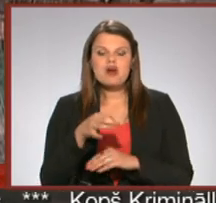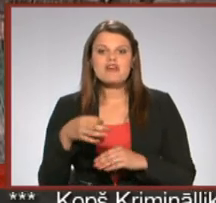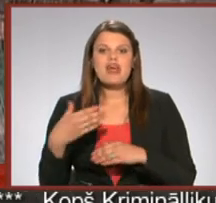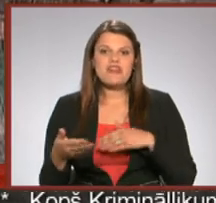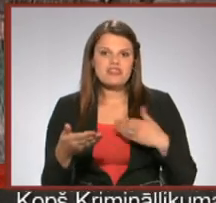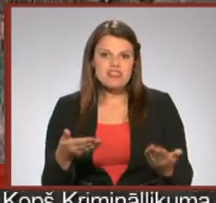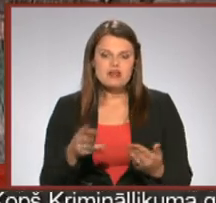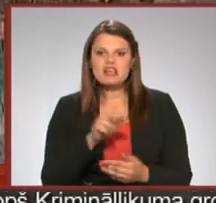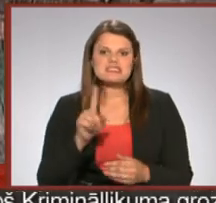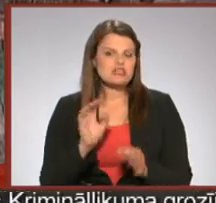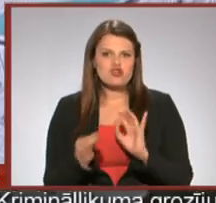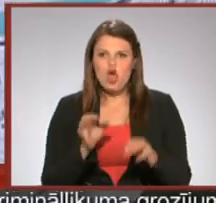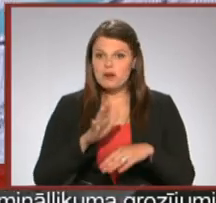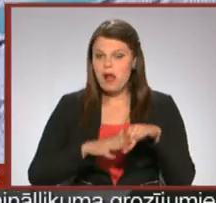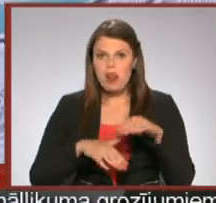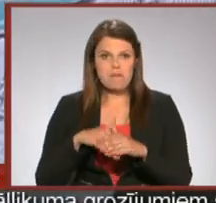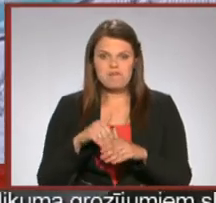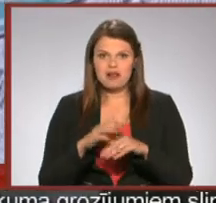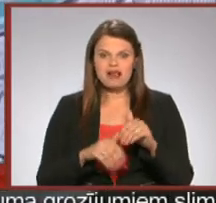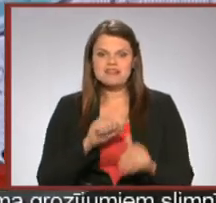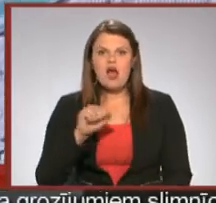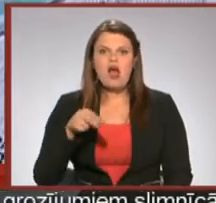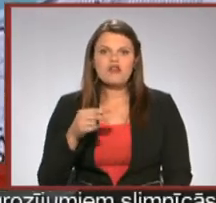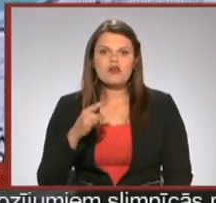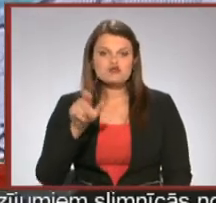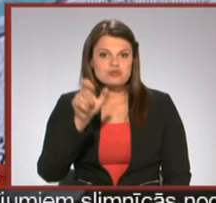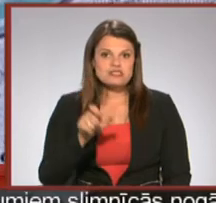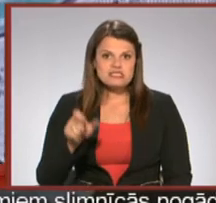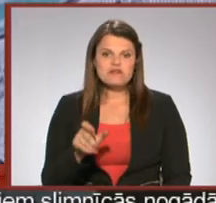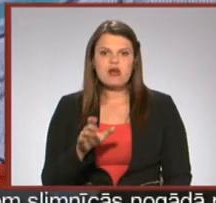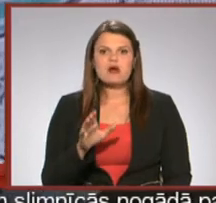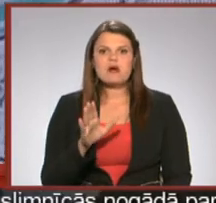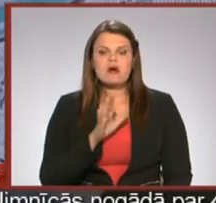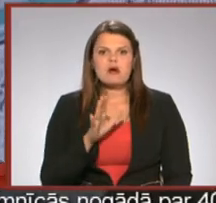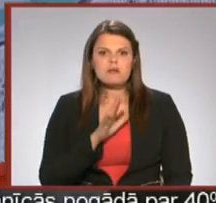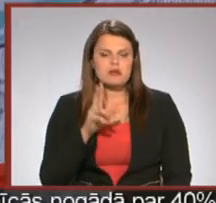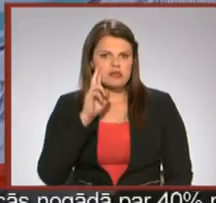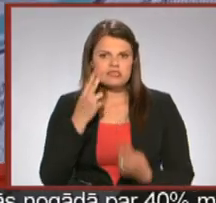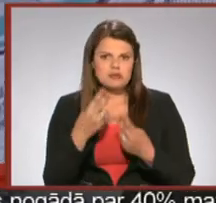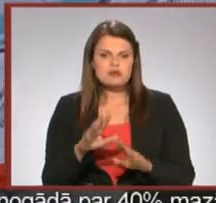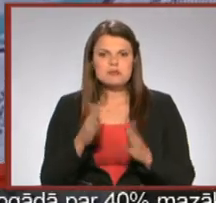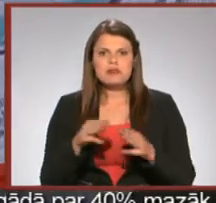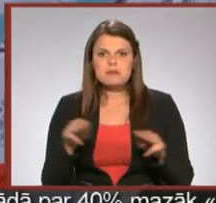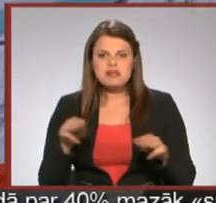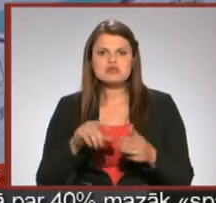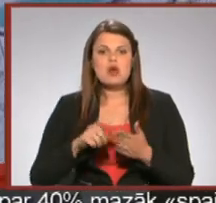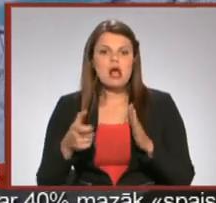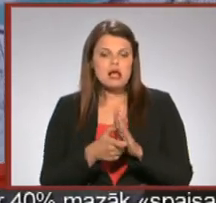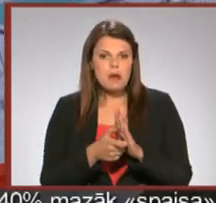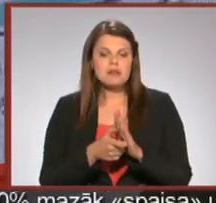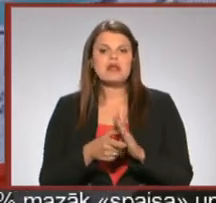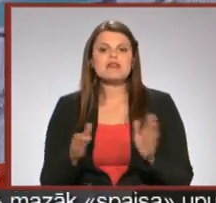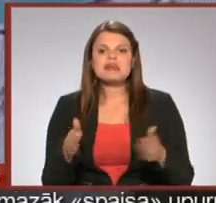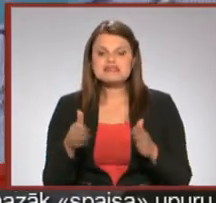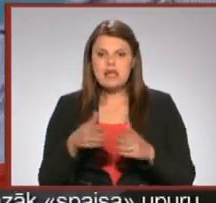kas ir pilnīgi normāla prakse. Ādažnieki gan šoreiz bija alojušies, tomēr ministru kabinets sēdes protokolā, kurā tika